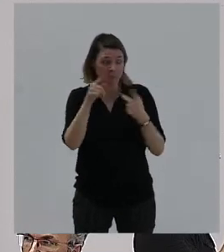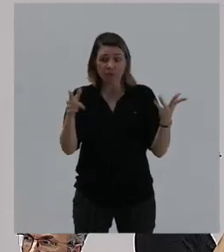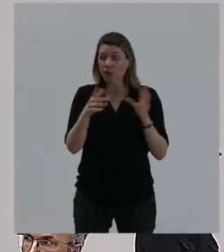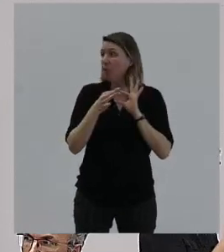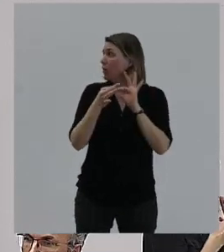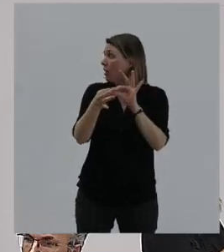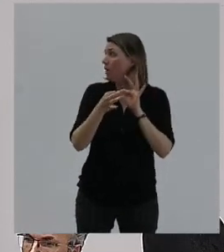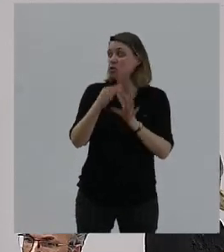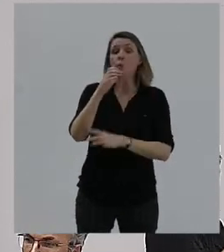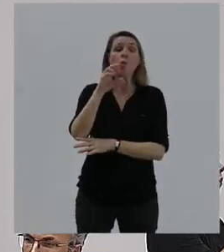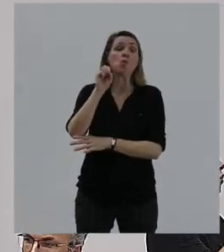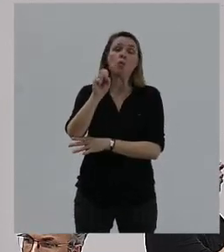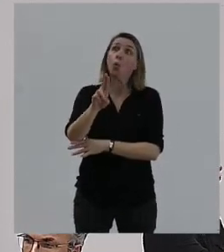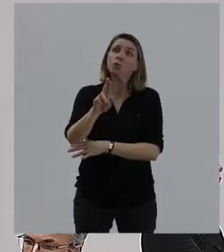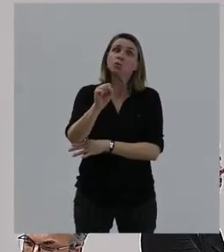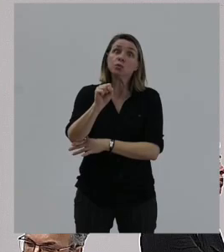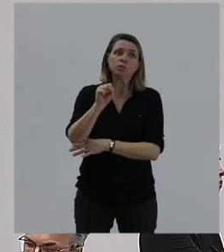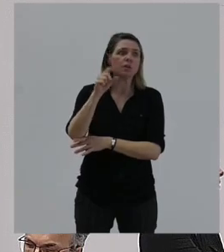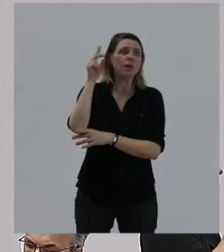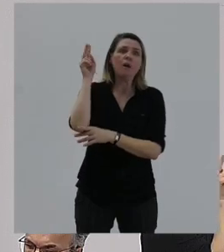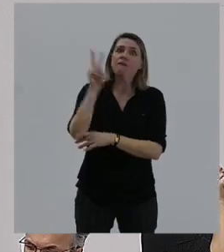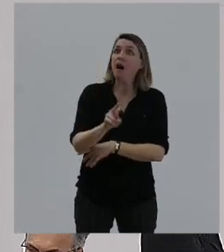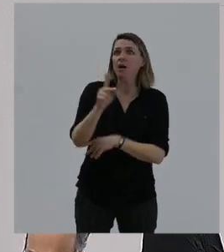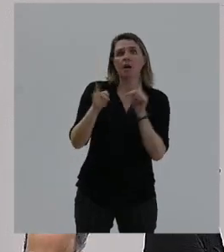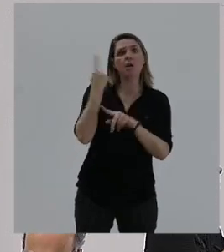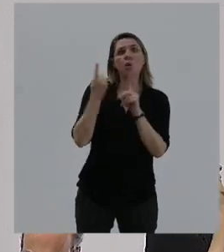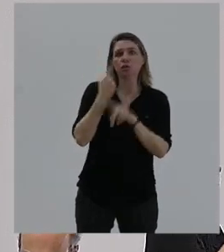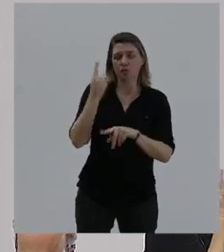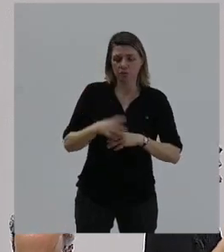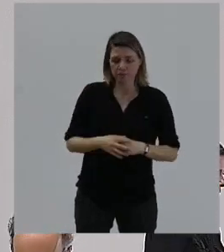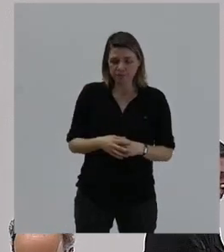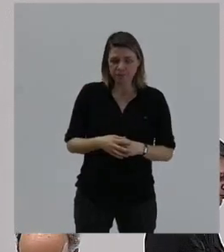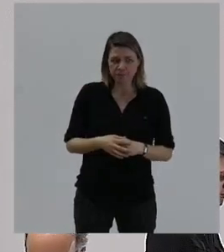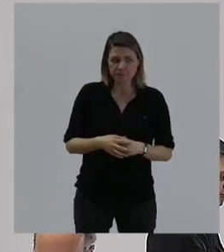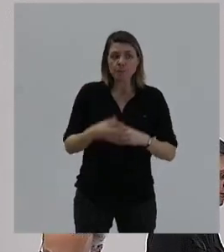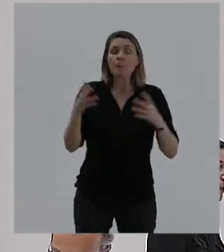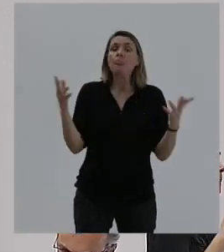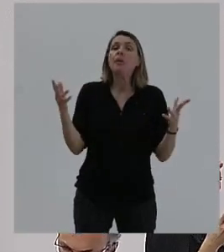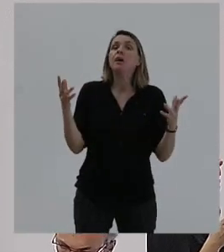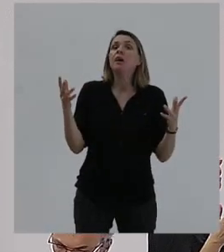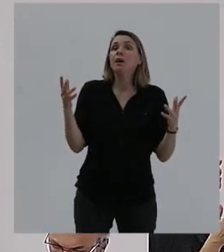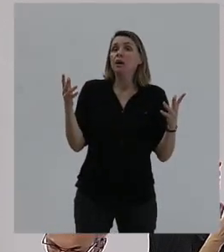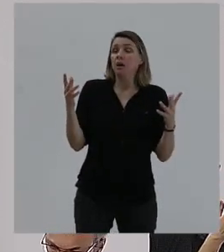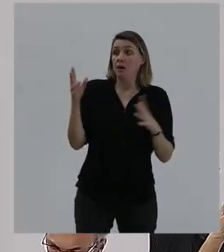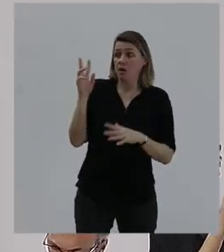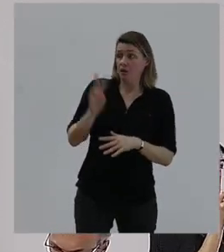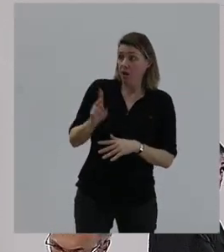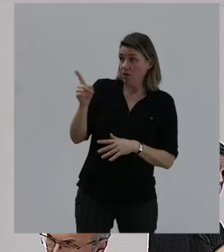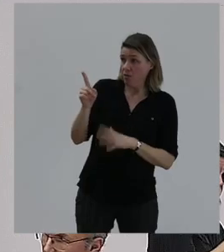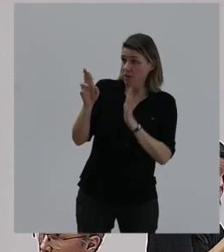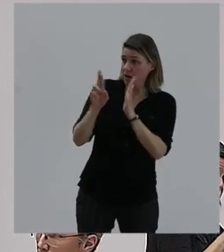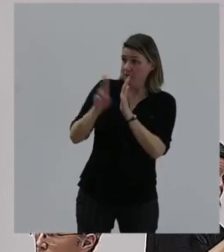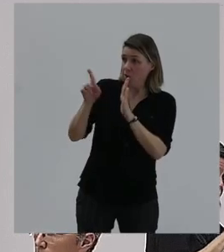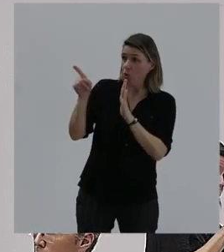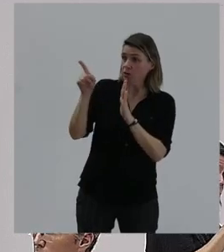collaboration avec les CROUS, elle est essentielle. Alors, la question ou la chose à laquelle vous faites référence,